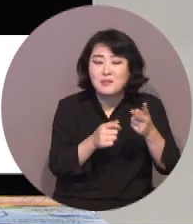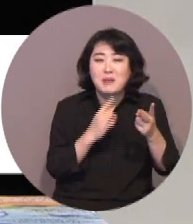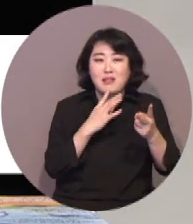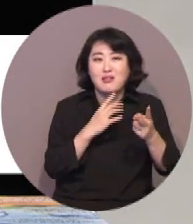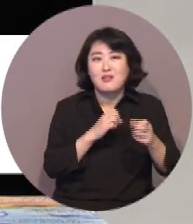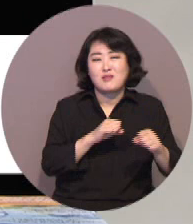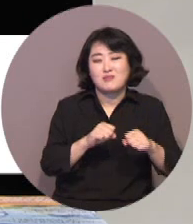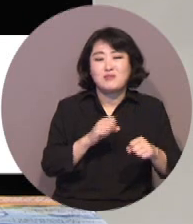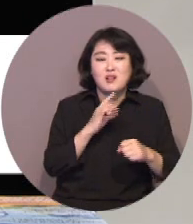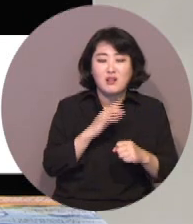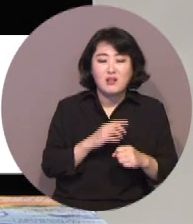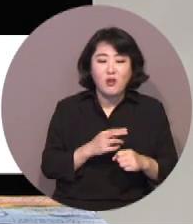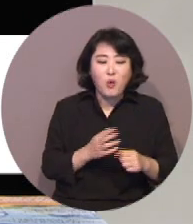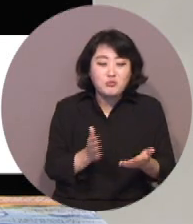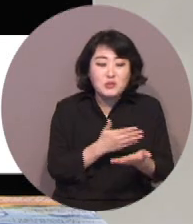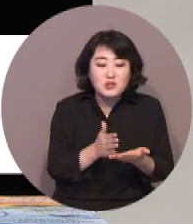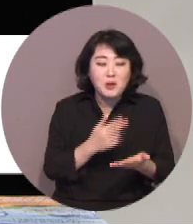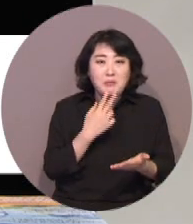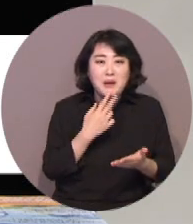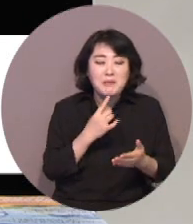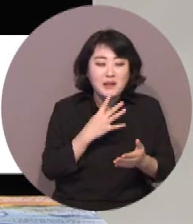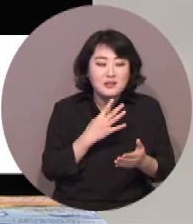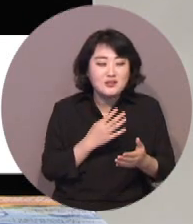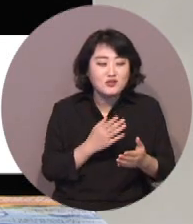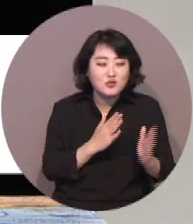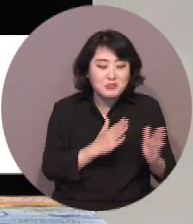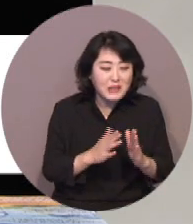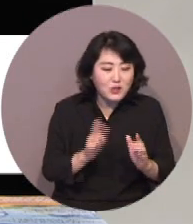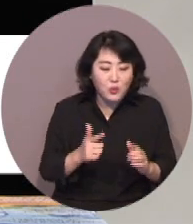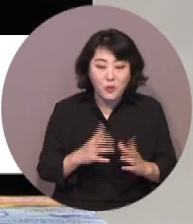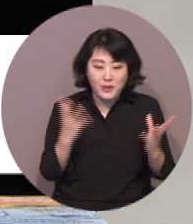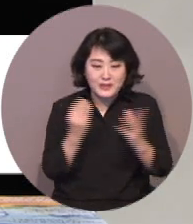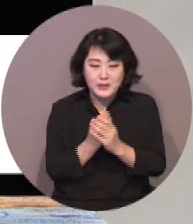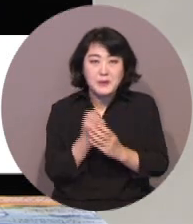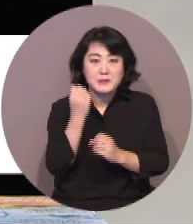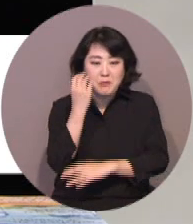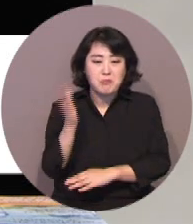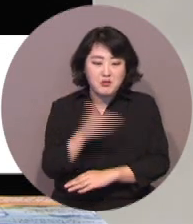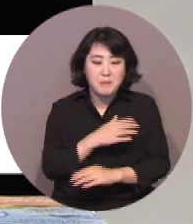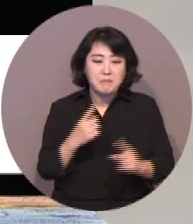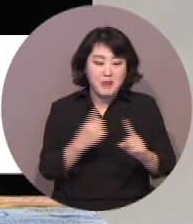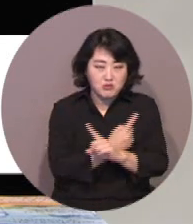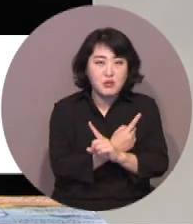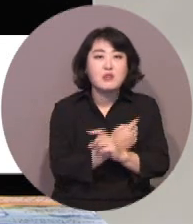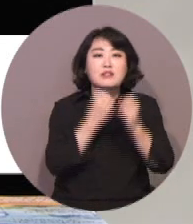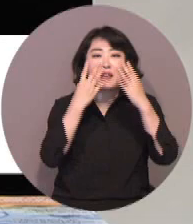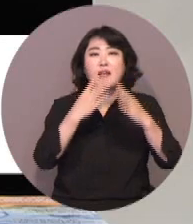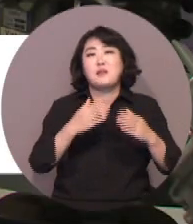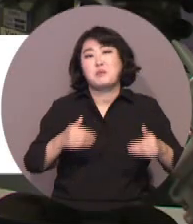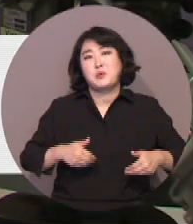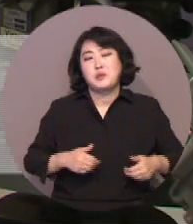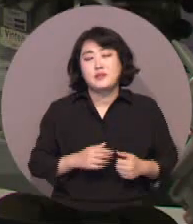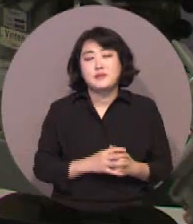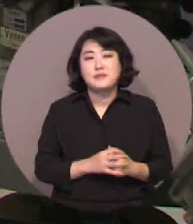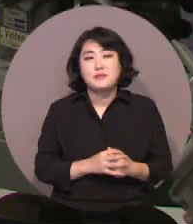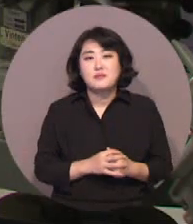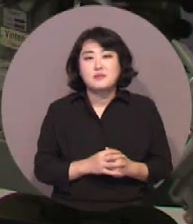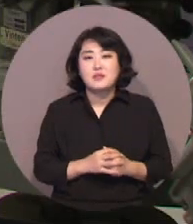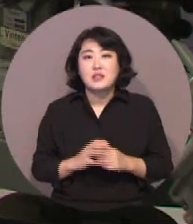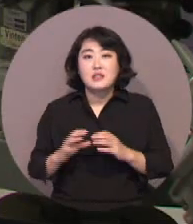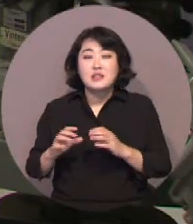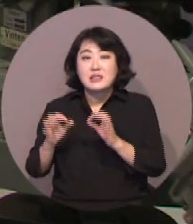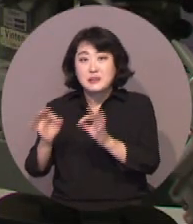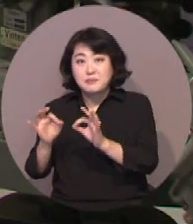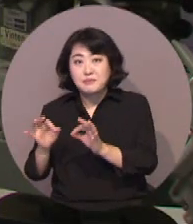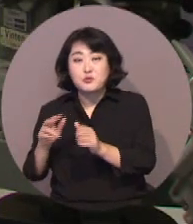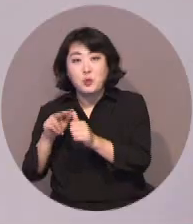채우는 것이 아니고 근본적인 것부터 바꾸고 채우는 작업이 되어야 합니다 김경은 후보는